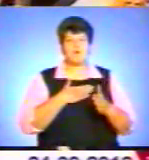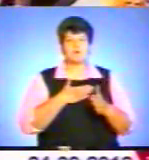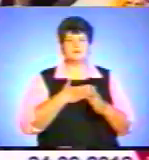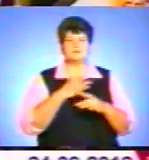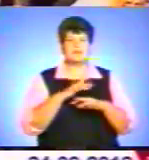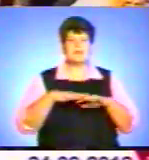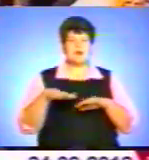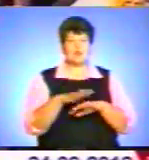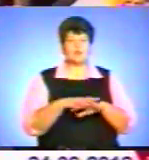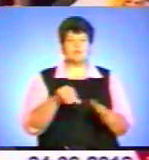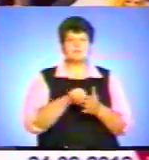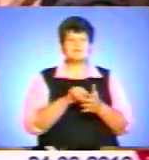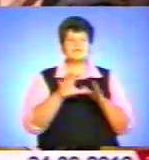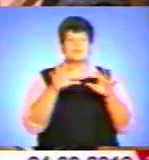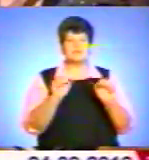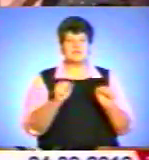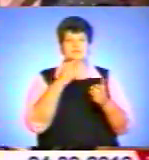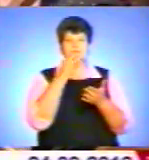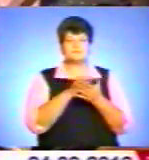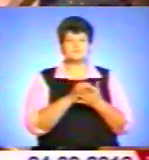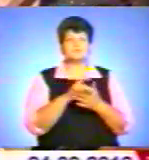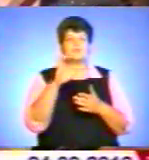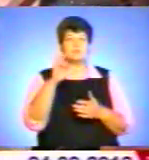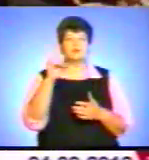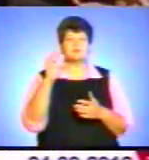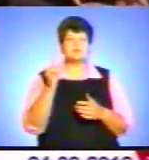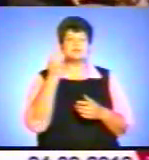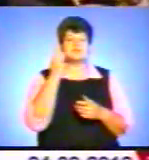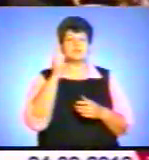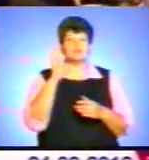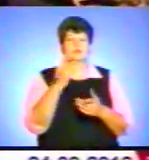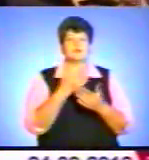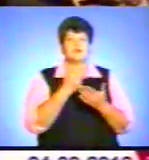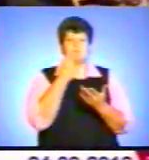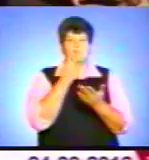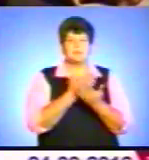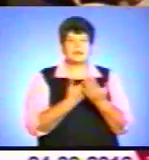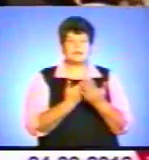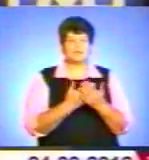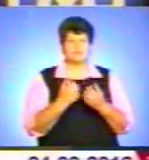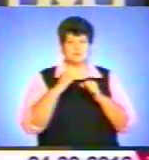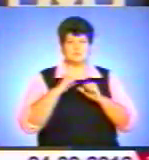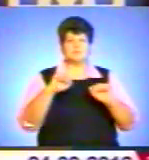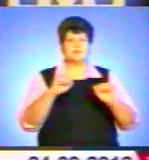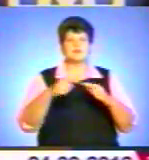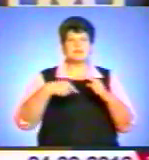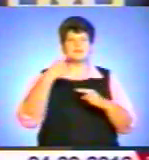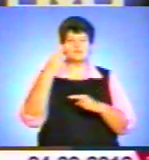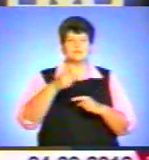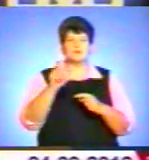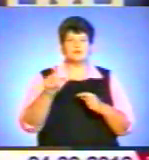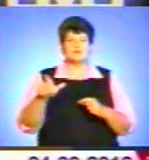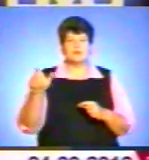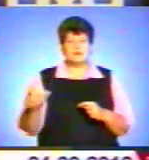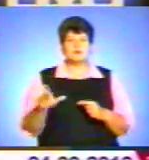влади наголосили, Соломія Крушельницька завжди буде яскравим прикладом патріотизму для наступних поколінь. І закликали сучасну інтелігенцію бути